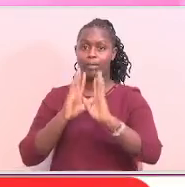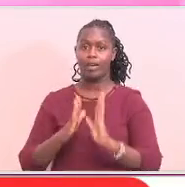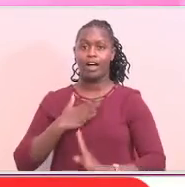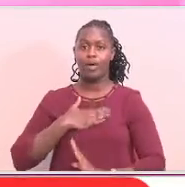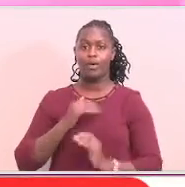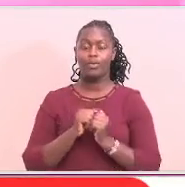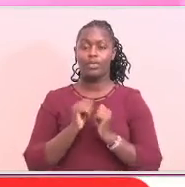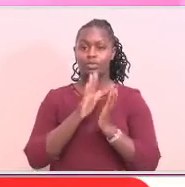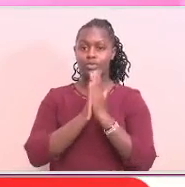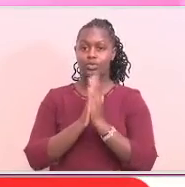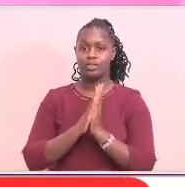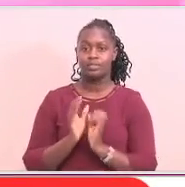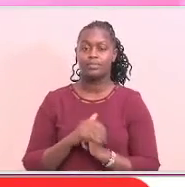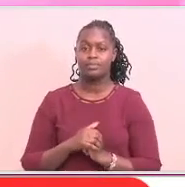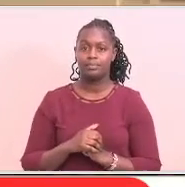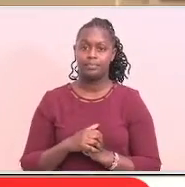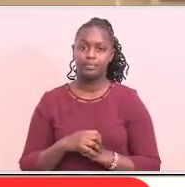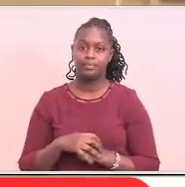wa taarifa hii.